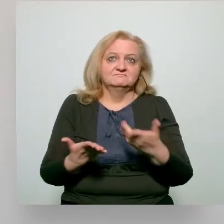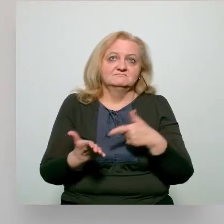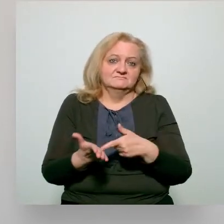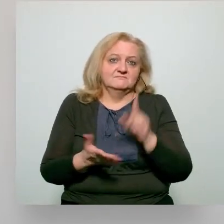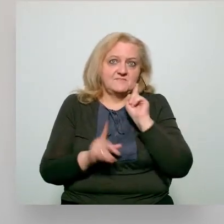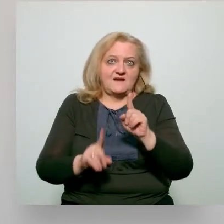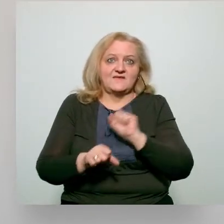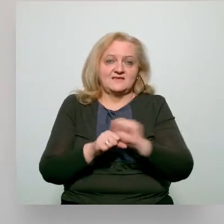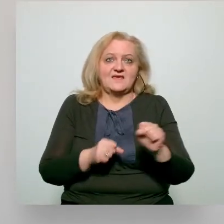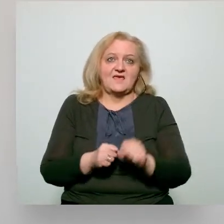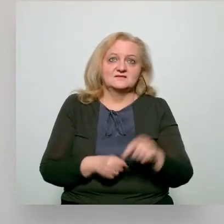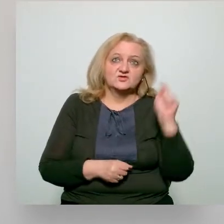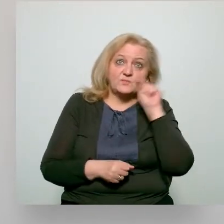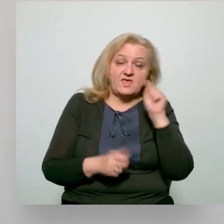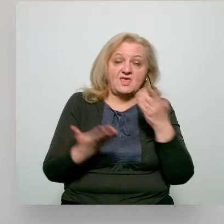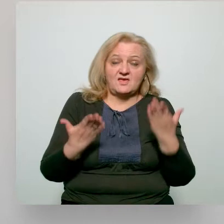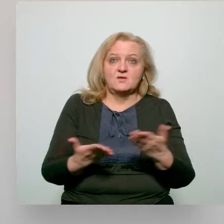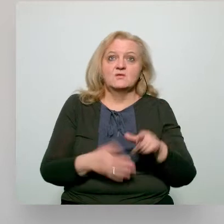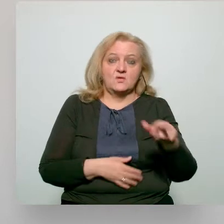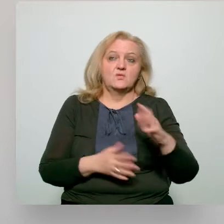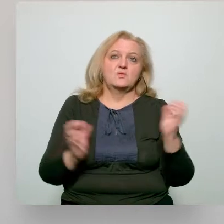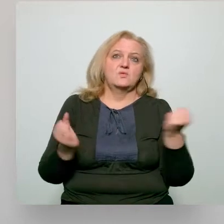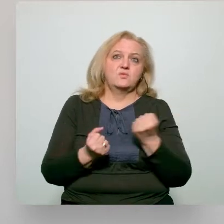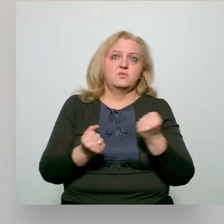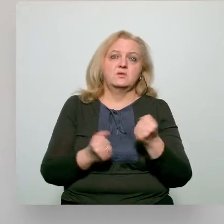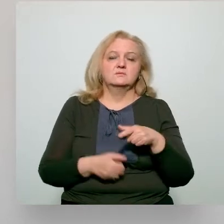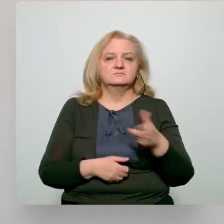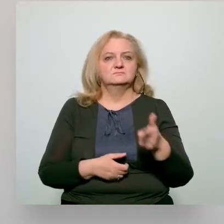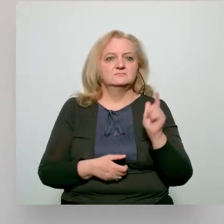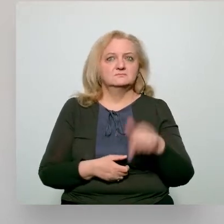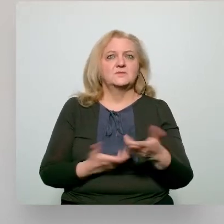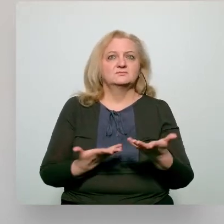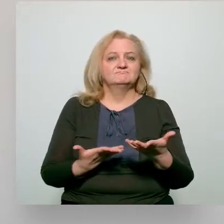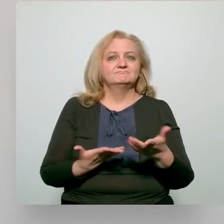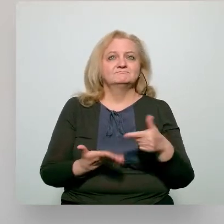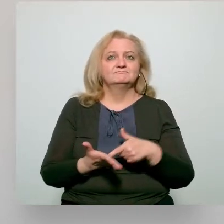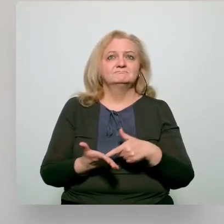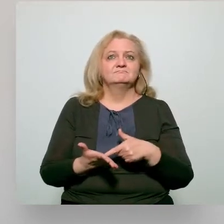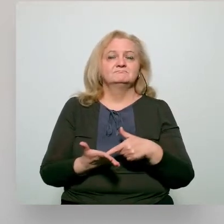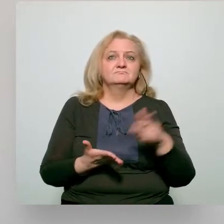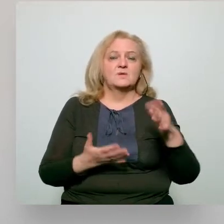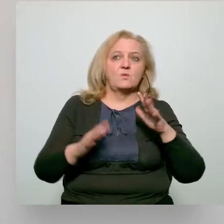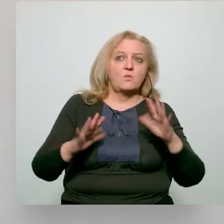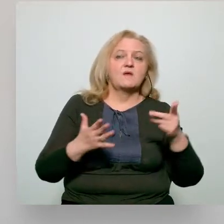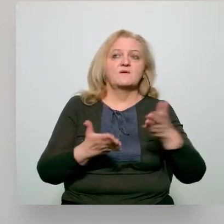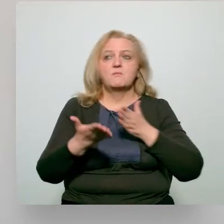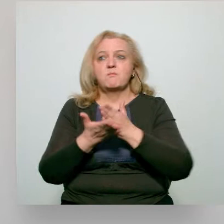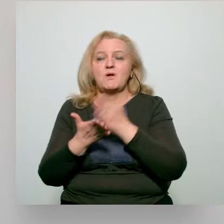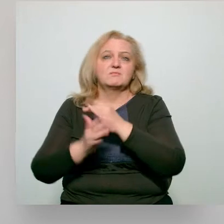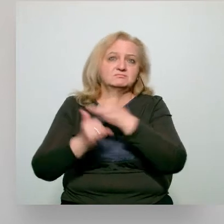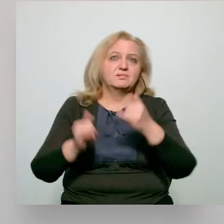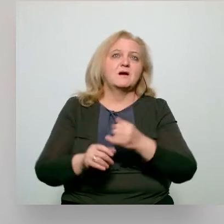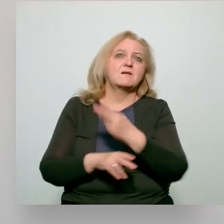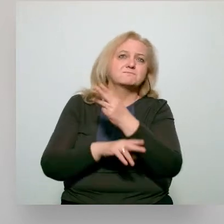tak jak są, łatwo zwerbować takich zwolenników, którzy będą korygować rakiety i tak dalej, dywersantów i tak dalej,